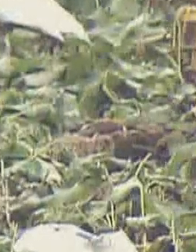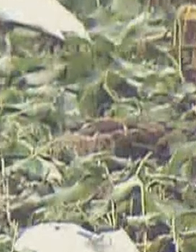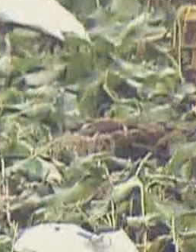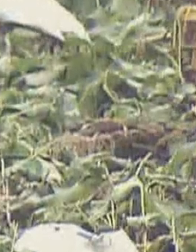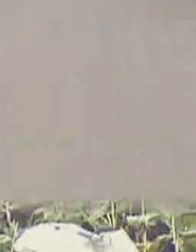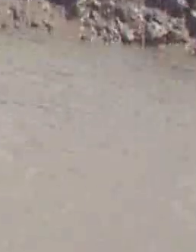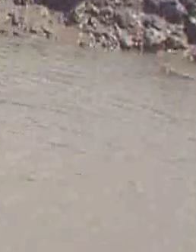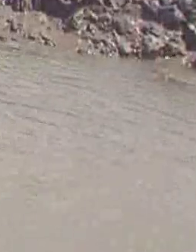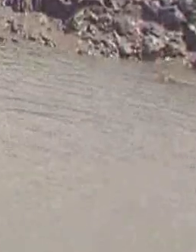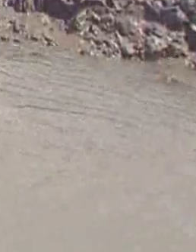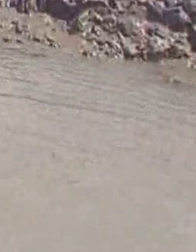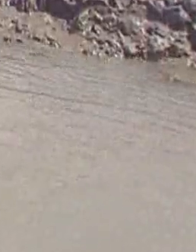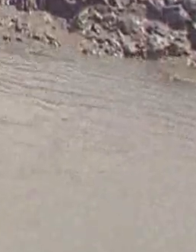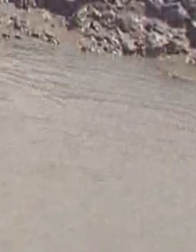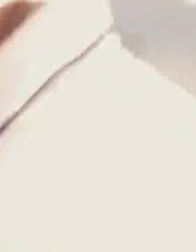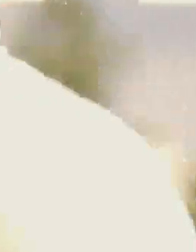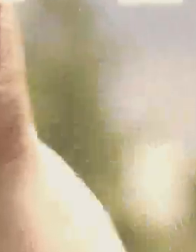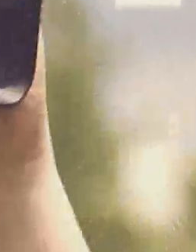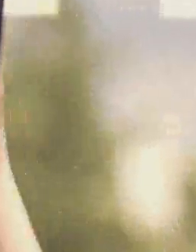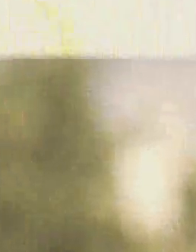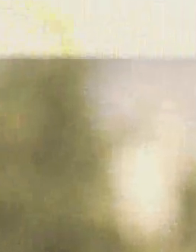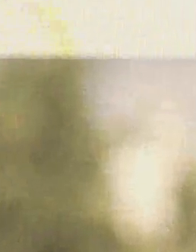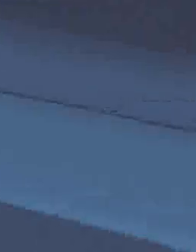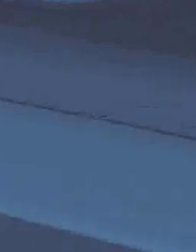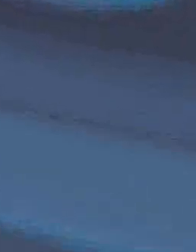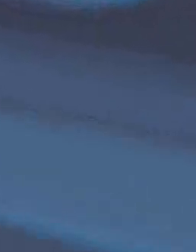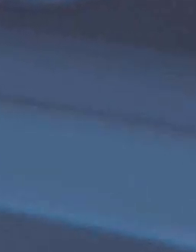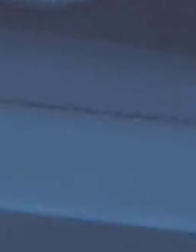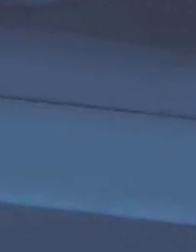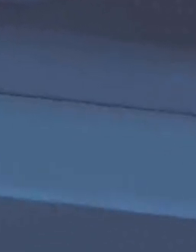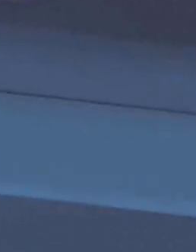호루가와 주택의 사고 위험이 있어 보입니다.